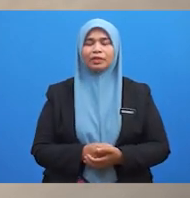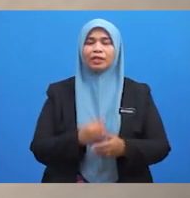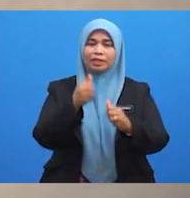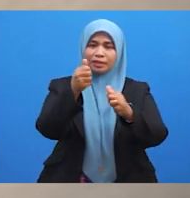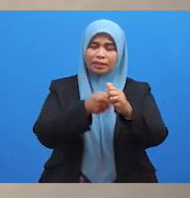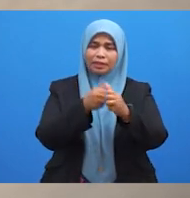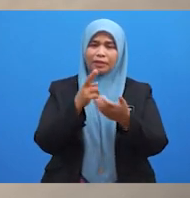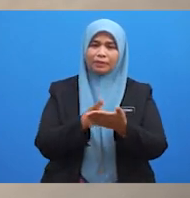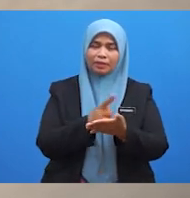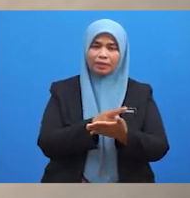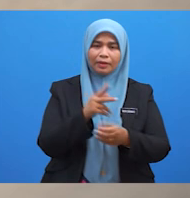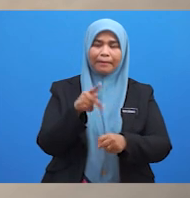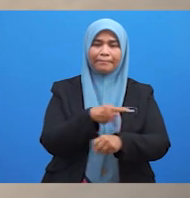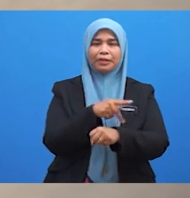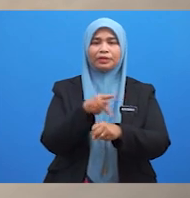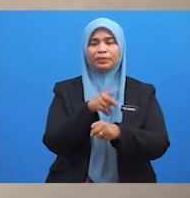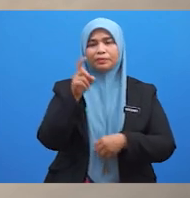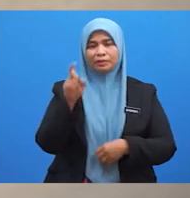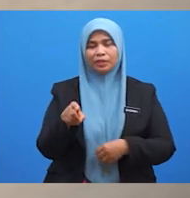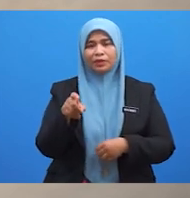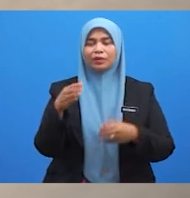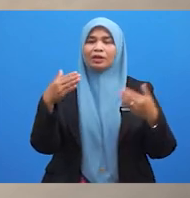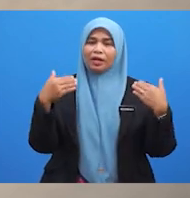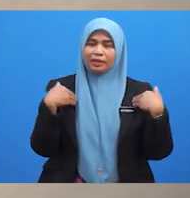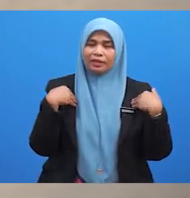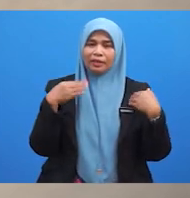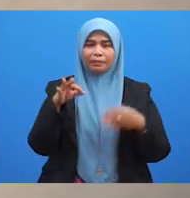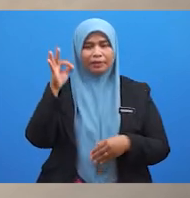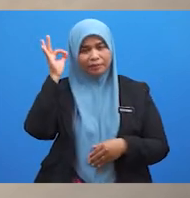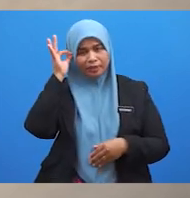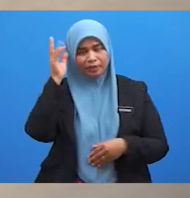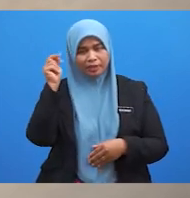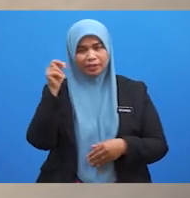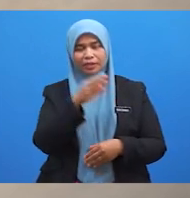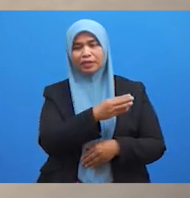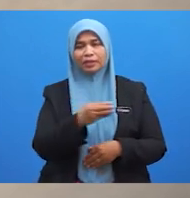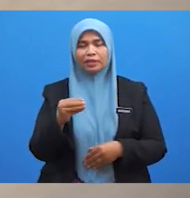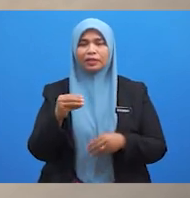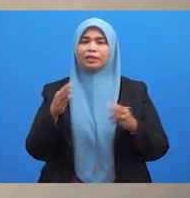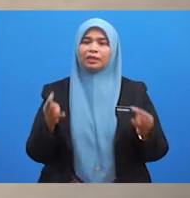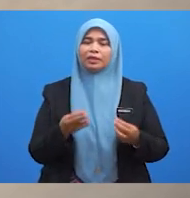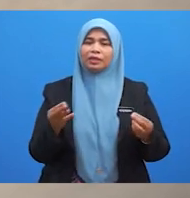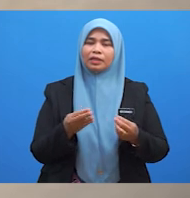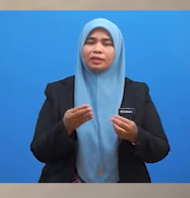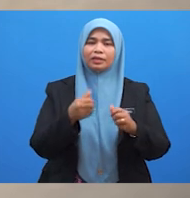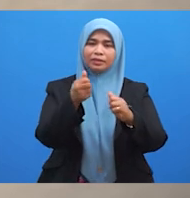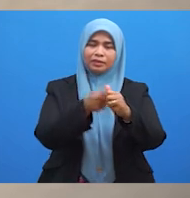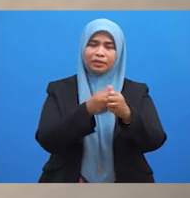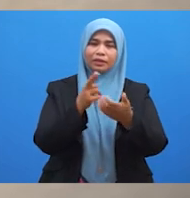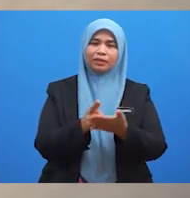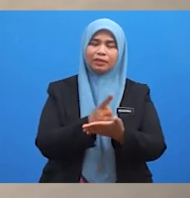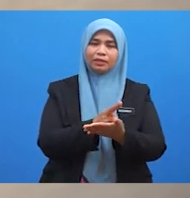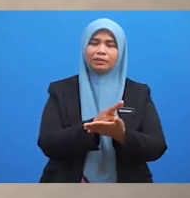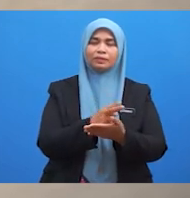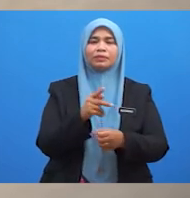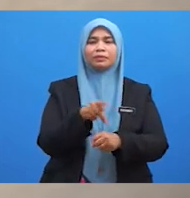Setiap rangka pantun perlu mempunyai pemikiran dan digalakkan setiap rangka pantun